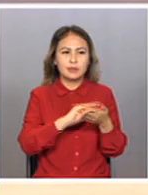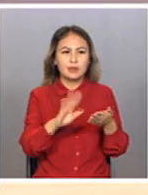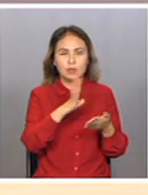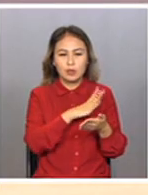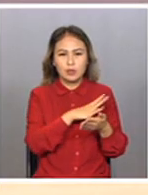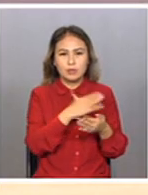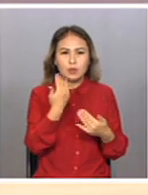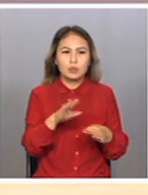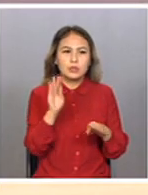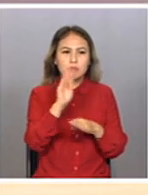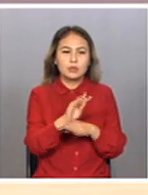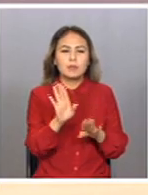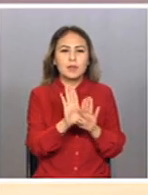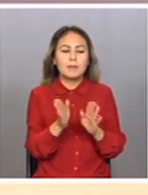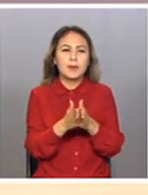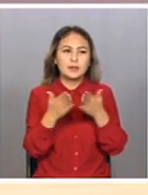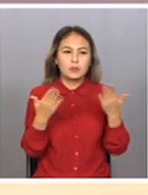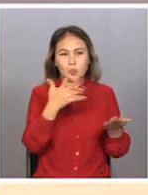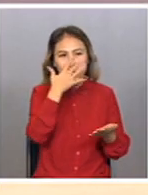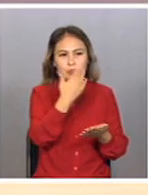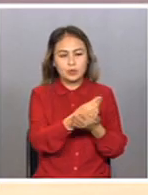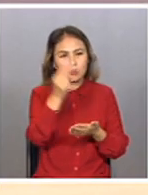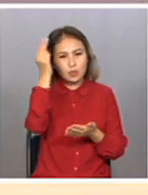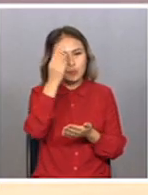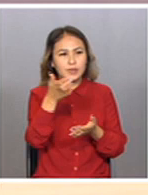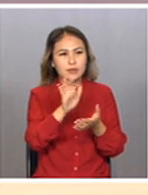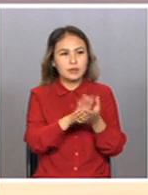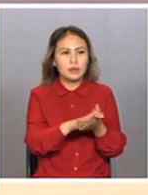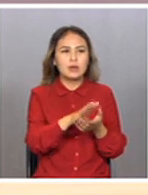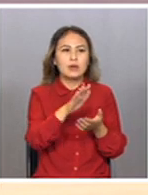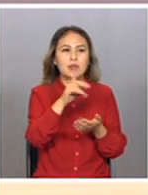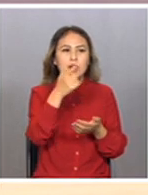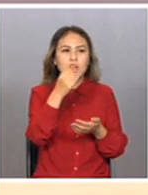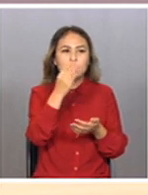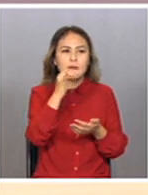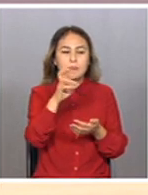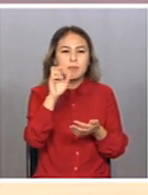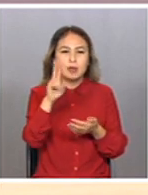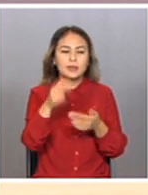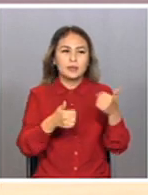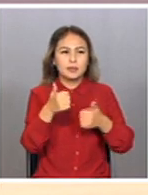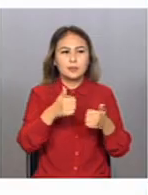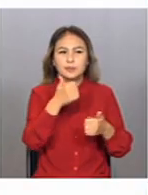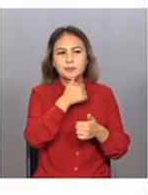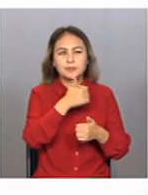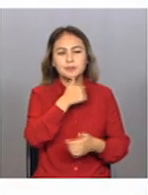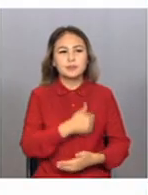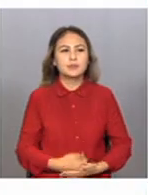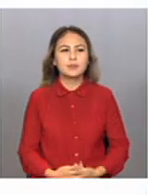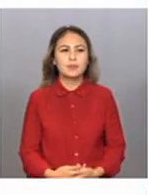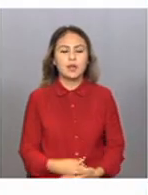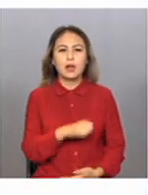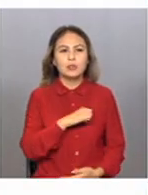құрағанбыз. Енді осы мәтінді өзіміз оқып танысқан ғажайып бақ ертегісімен салыстырып көрейік.